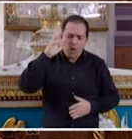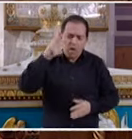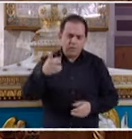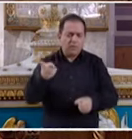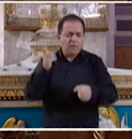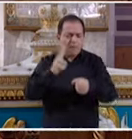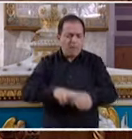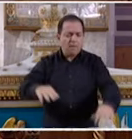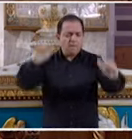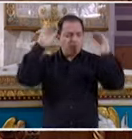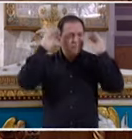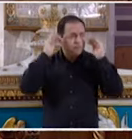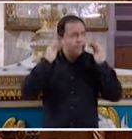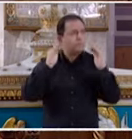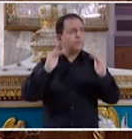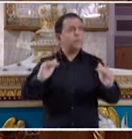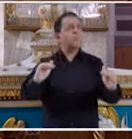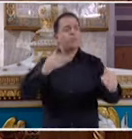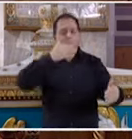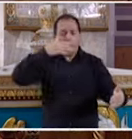τηρήσας των ίσων δρόμων